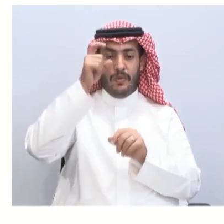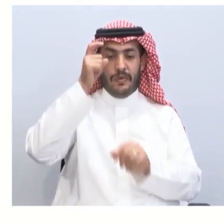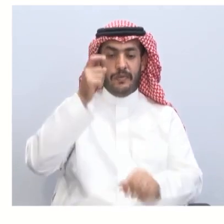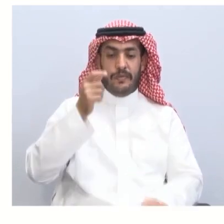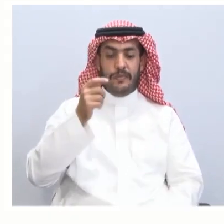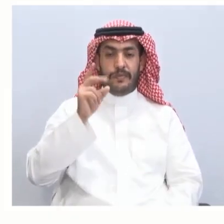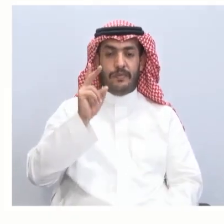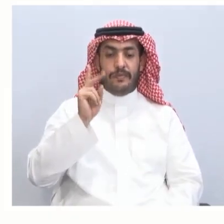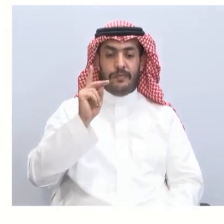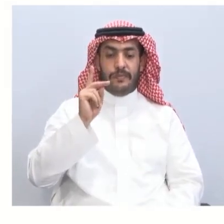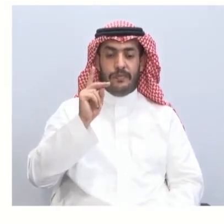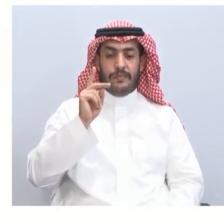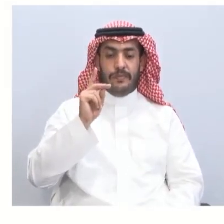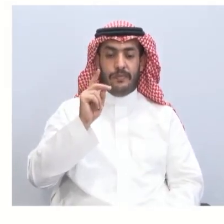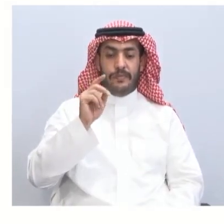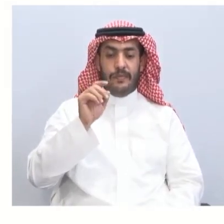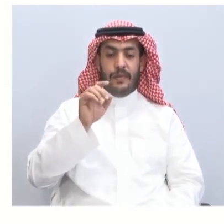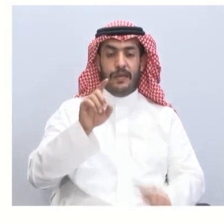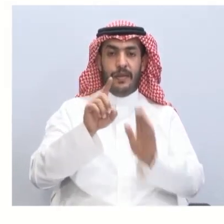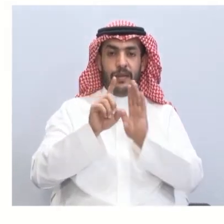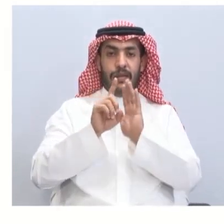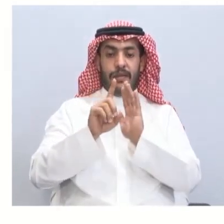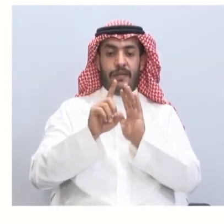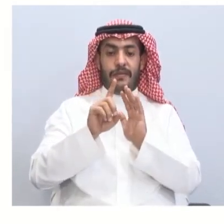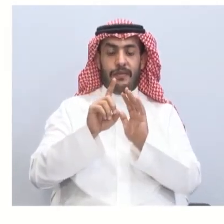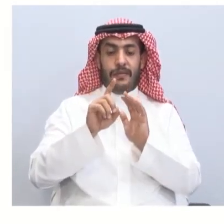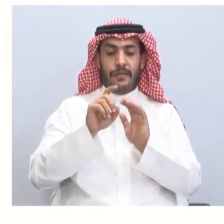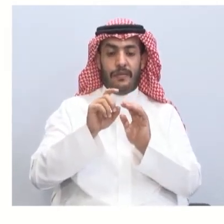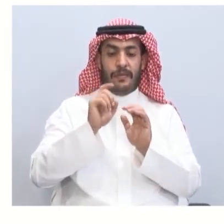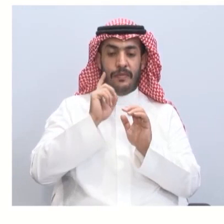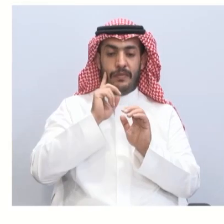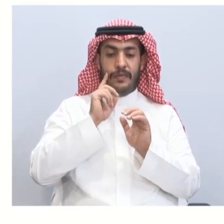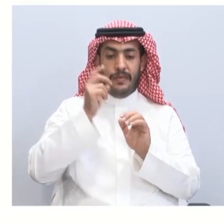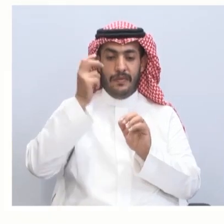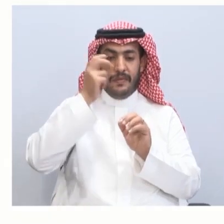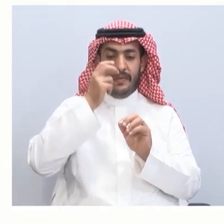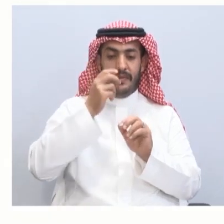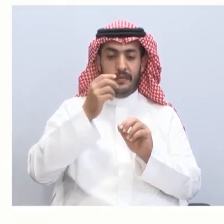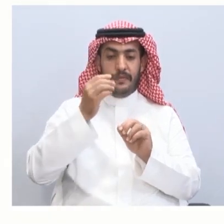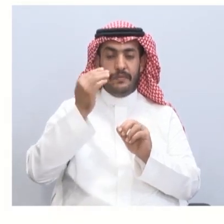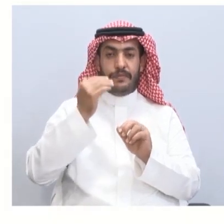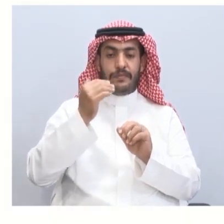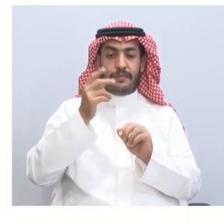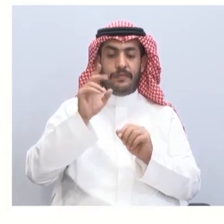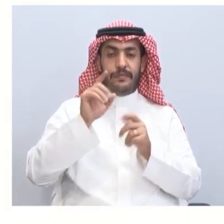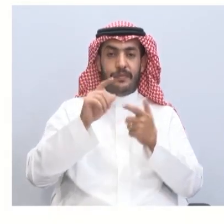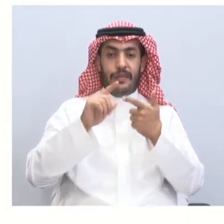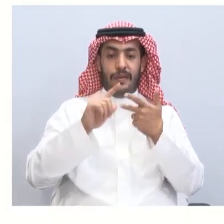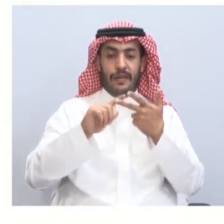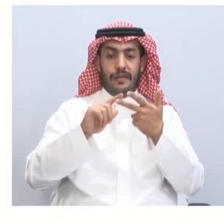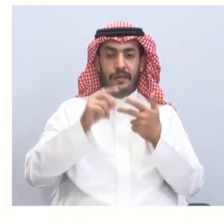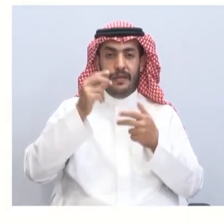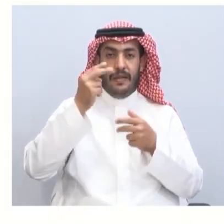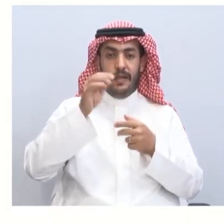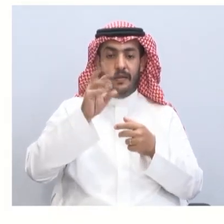الله ممتازين احسنتم احسنتم فيصل بن تركي ثالثا عبد الله بن فيصل بن